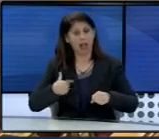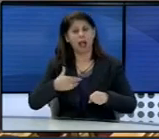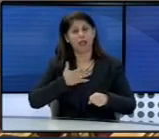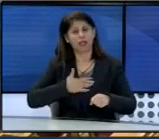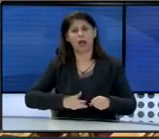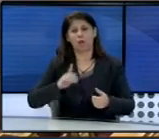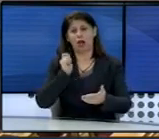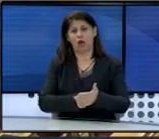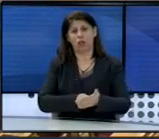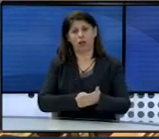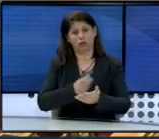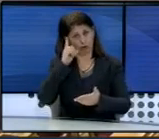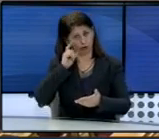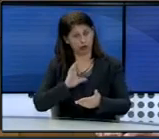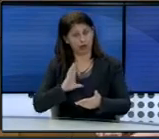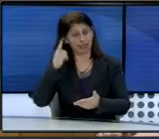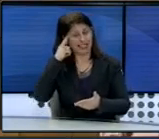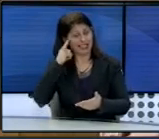Και ξέρετε πολύ καλά